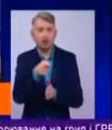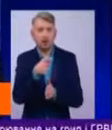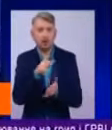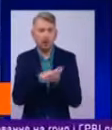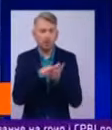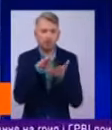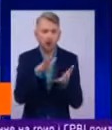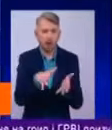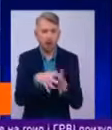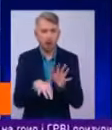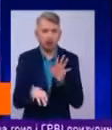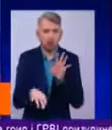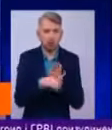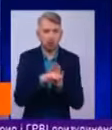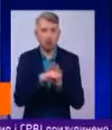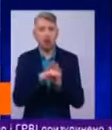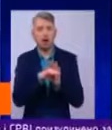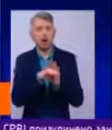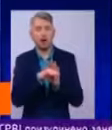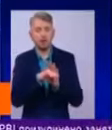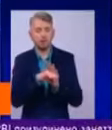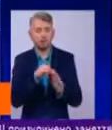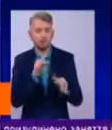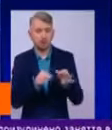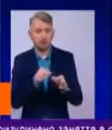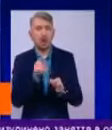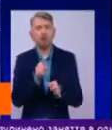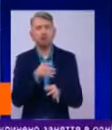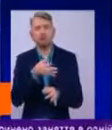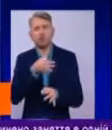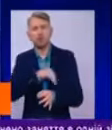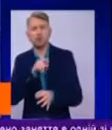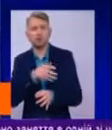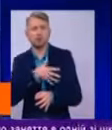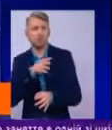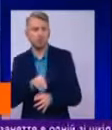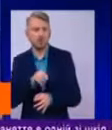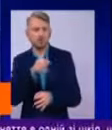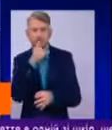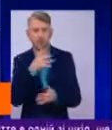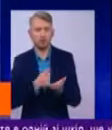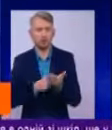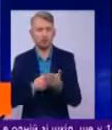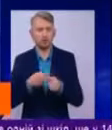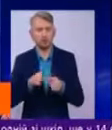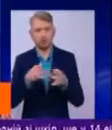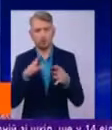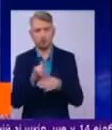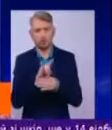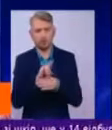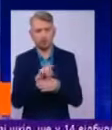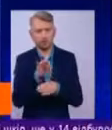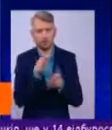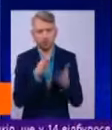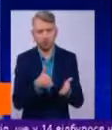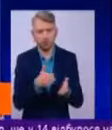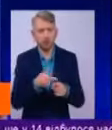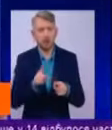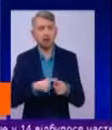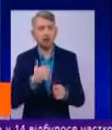за образу честі і гідності, але автори скористалися тим, що Петлюра помер, і не може довести, що це просто брехня про нього. Це